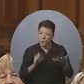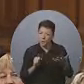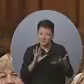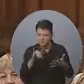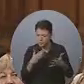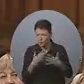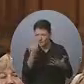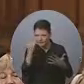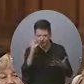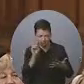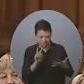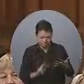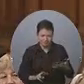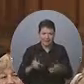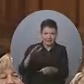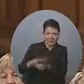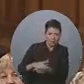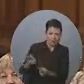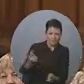clair, M. le que dans ce pays,